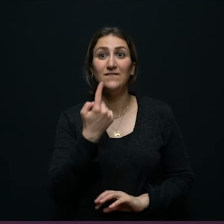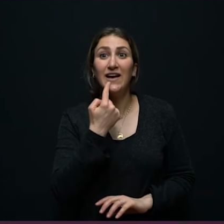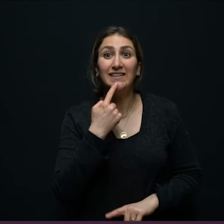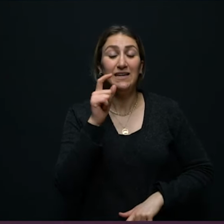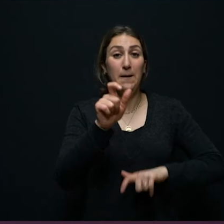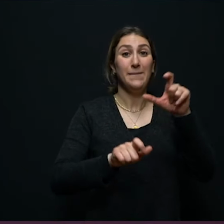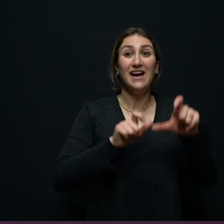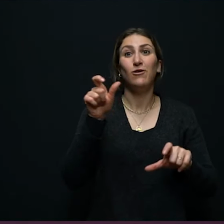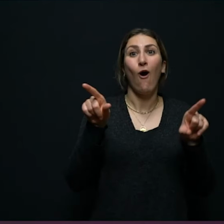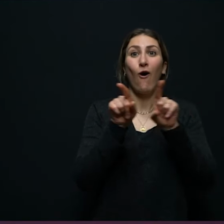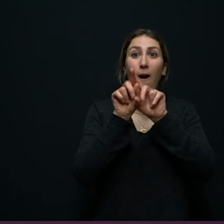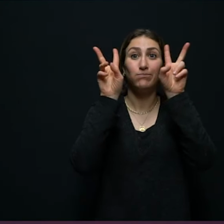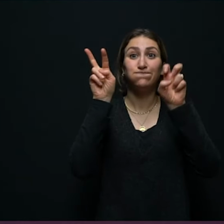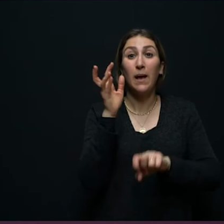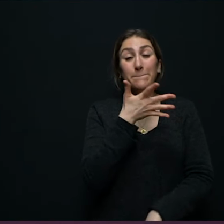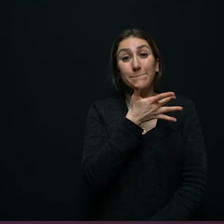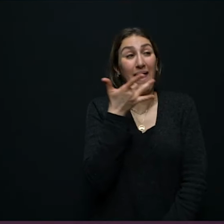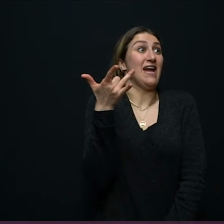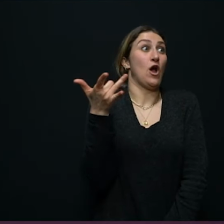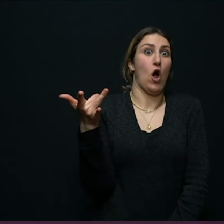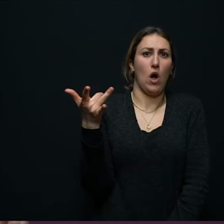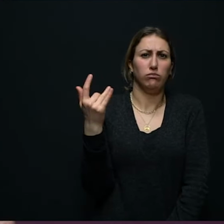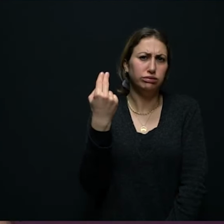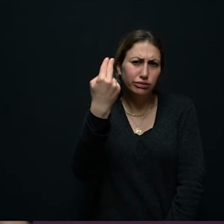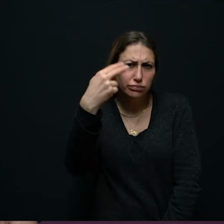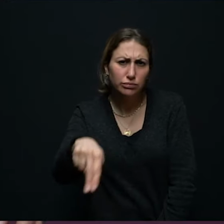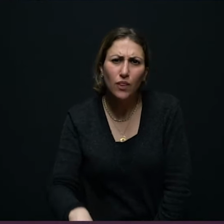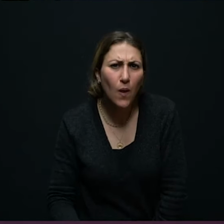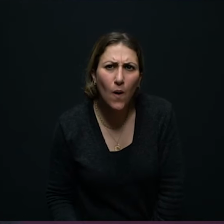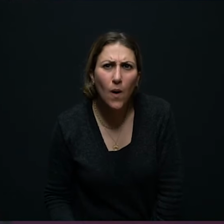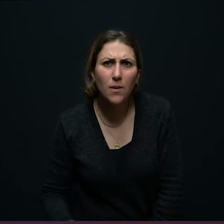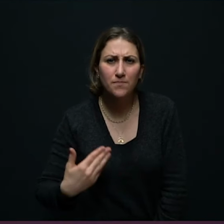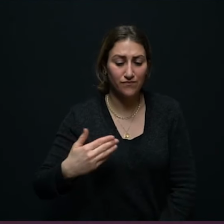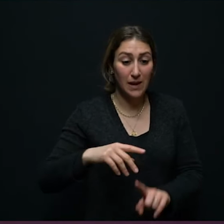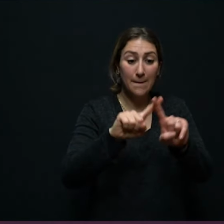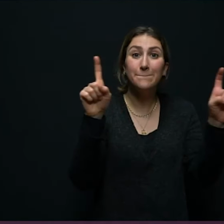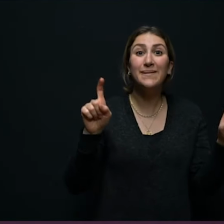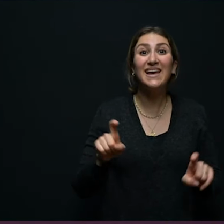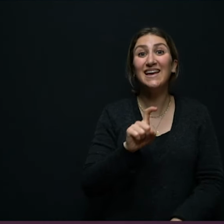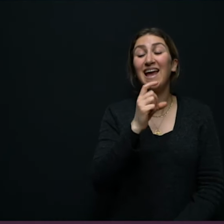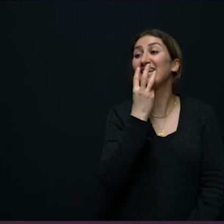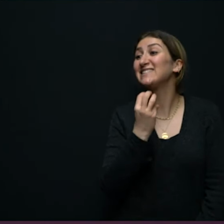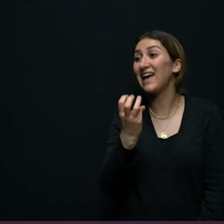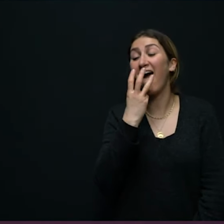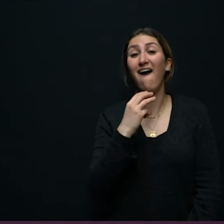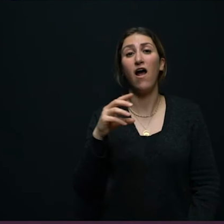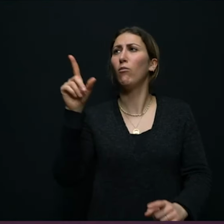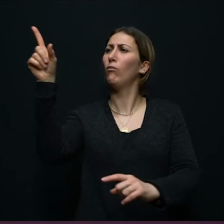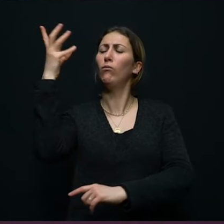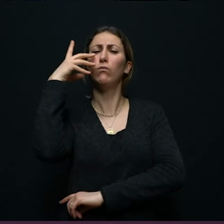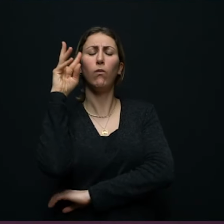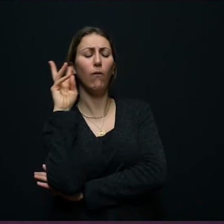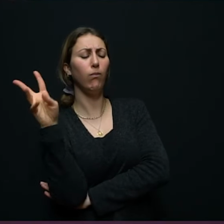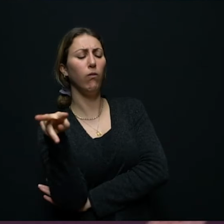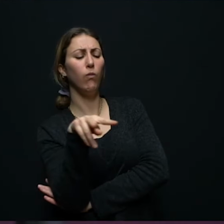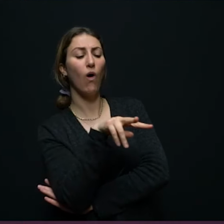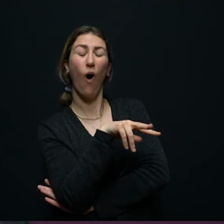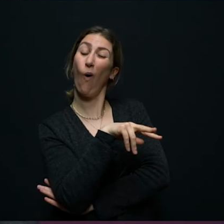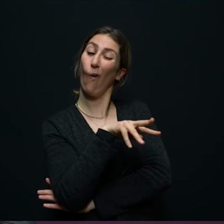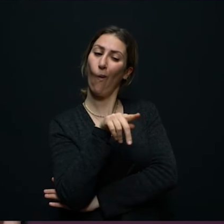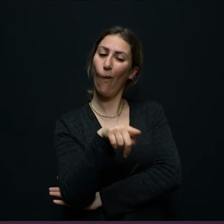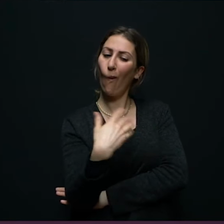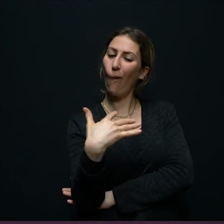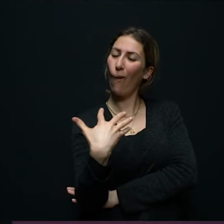d'autres la nation d'israël n'est pas n'a pas été mise à part par dieu parce que elle dépassait le lot des autres